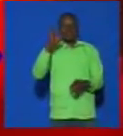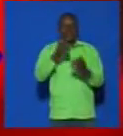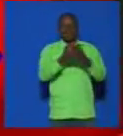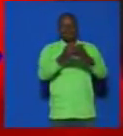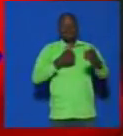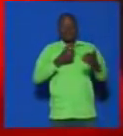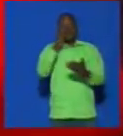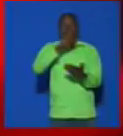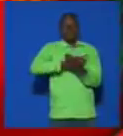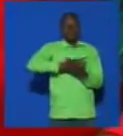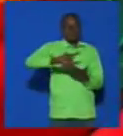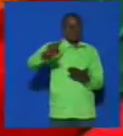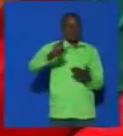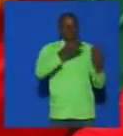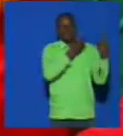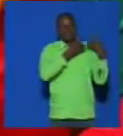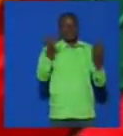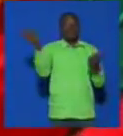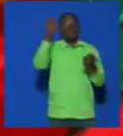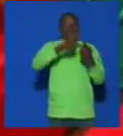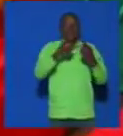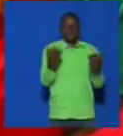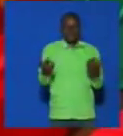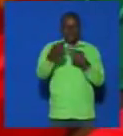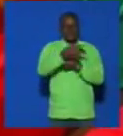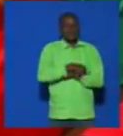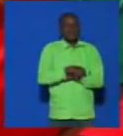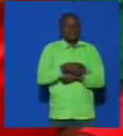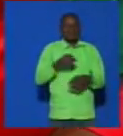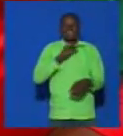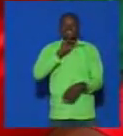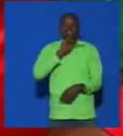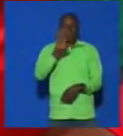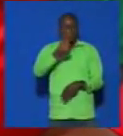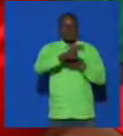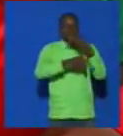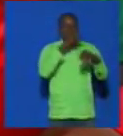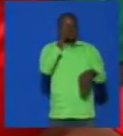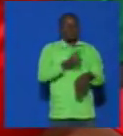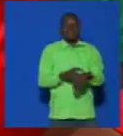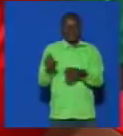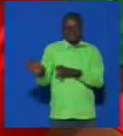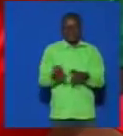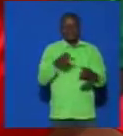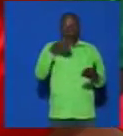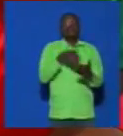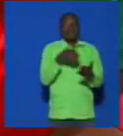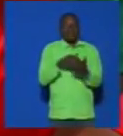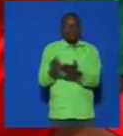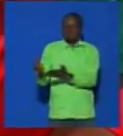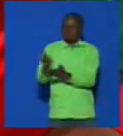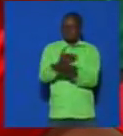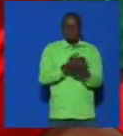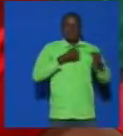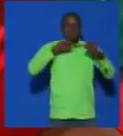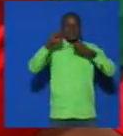mares depuis une semaine jusqu'à aujourd'hui a pas des espaces verts qu'on a laissé faut tout le temps on fait vraiment les répétitions pour mobiliser les